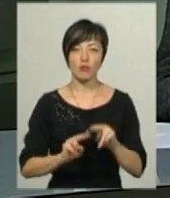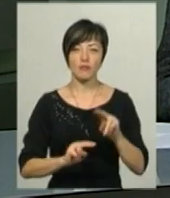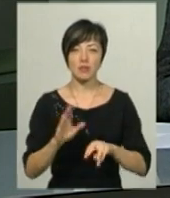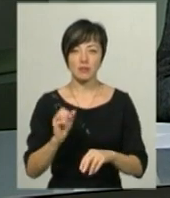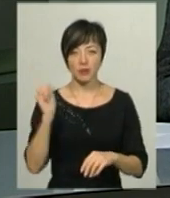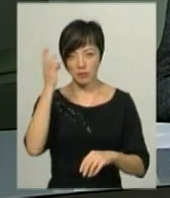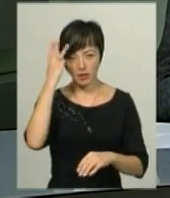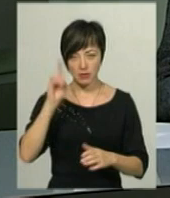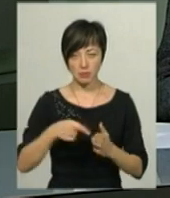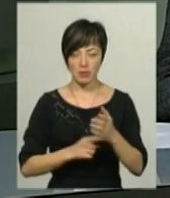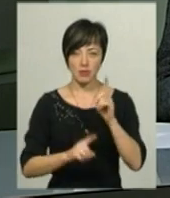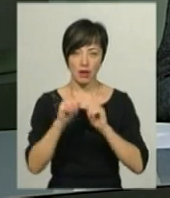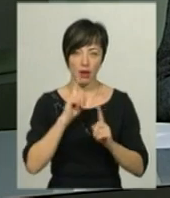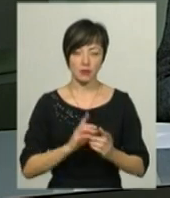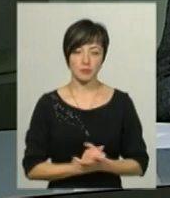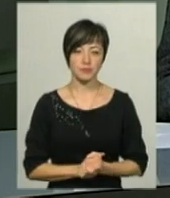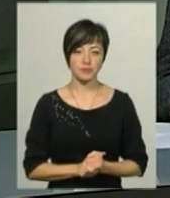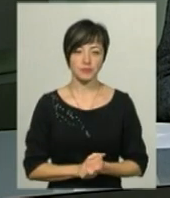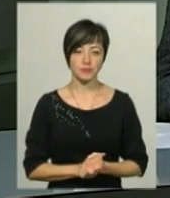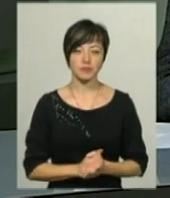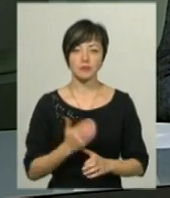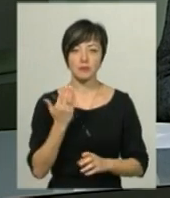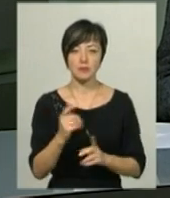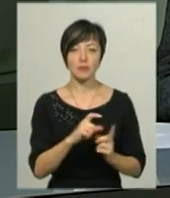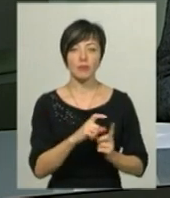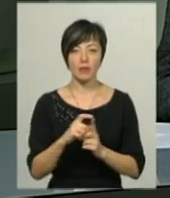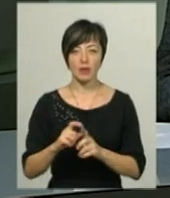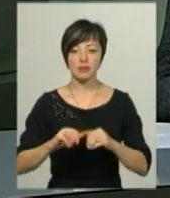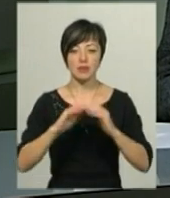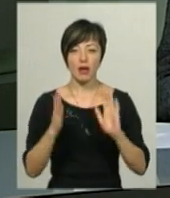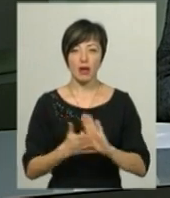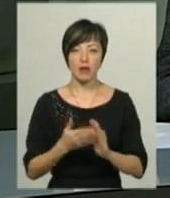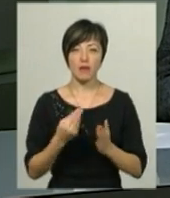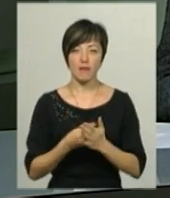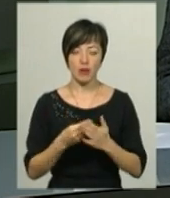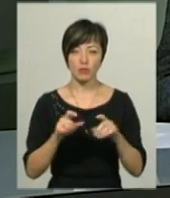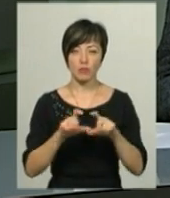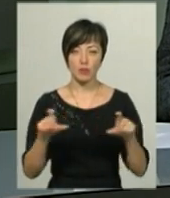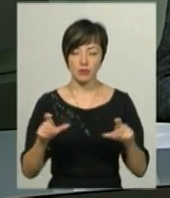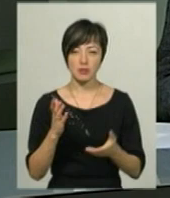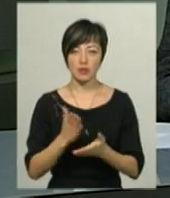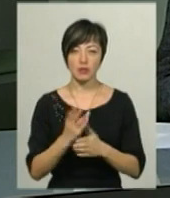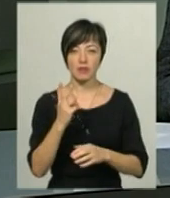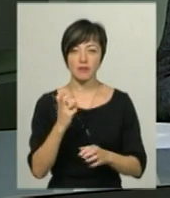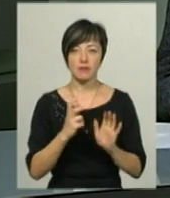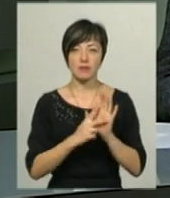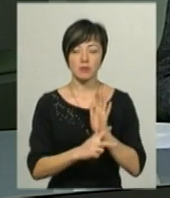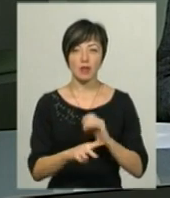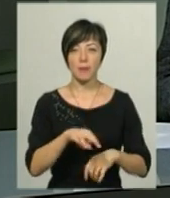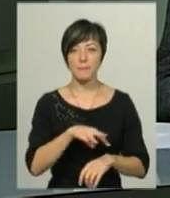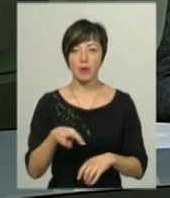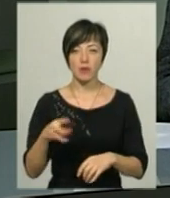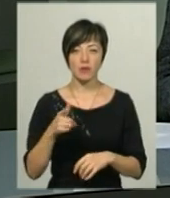будівництва Хмельницької міськради Тетяна Поліщук. За її словами, загальна вартість об'єкту становить 280